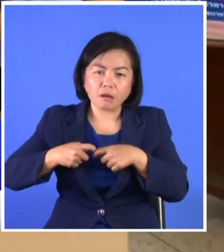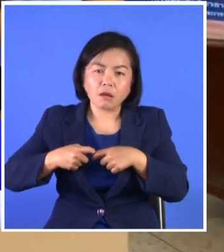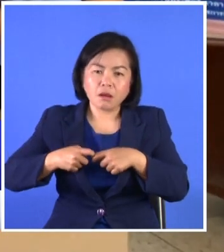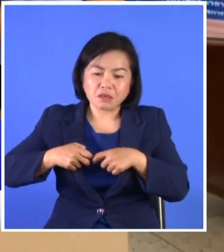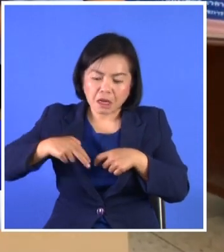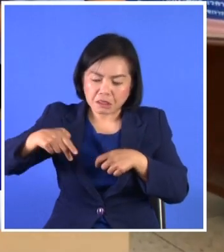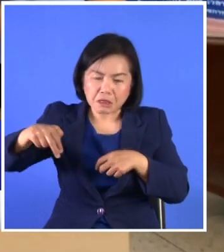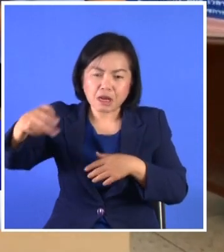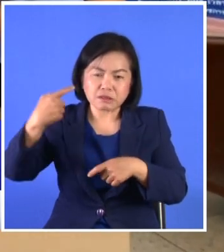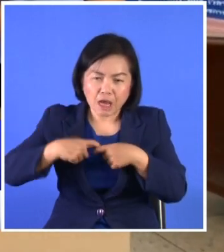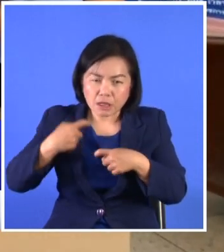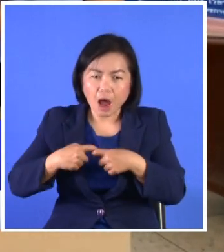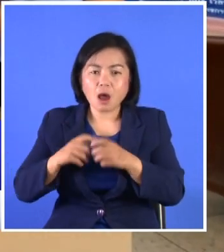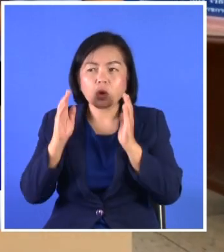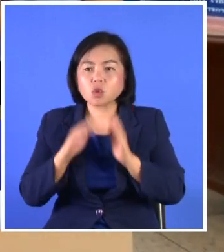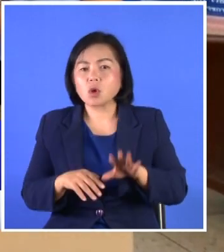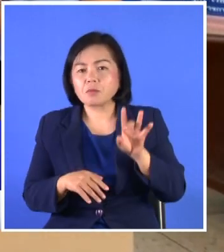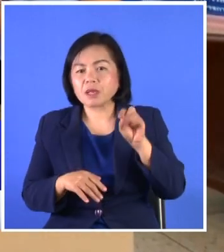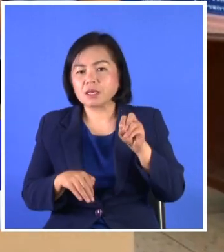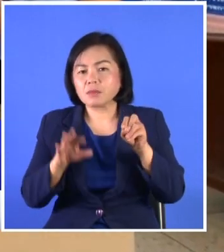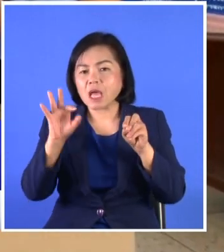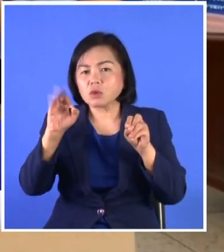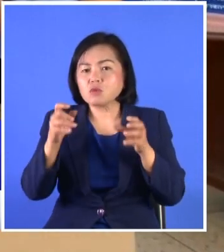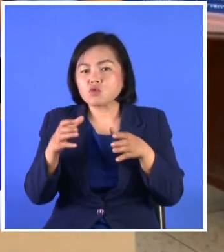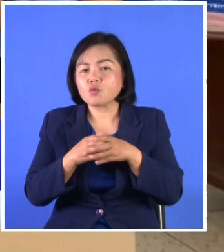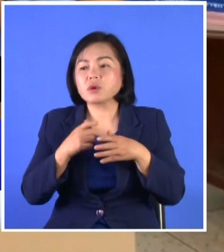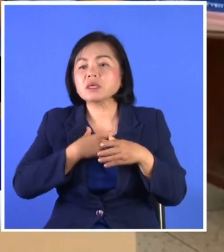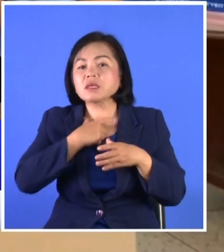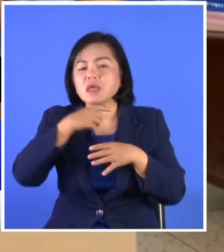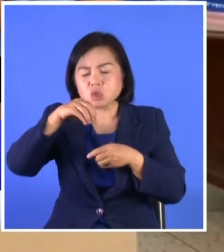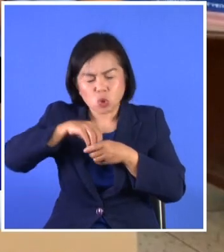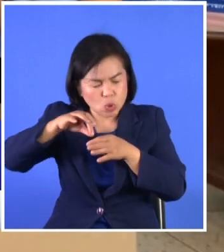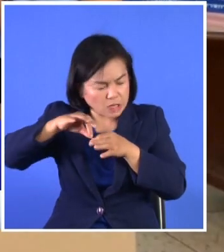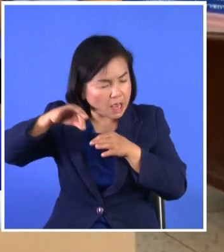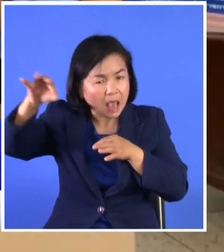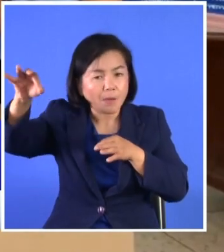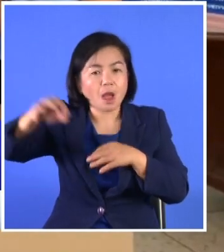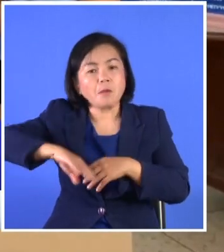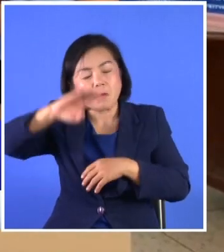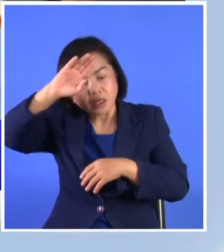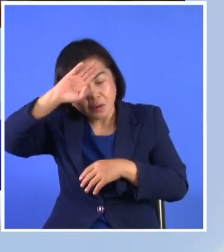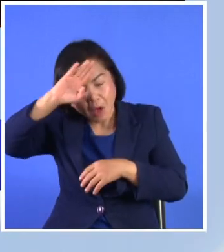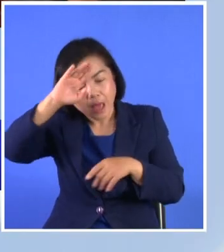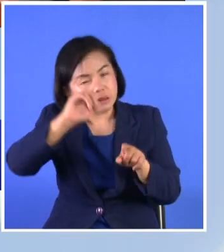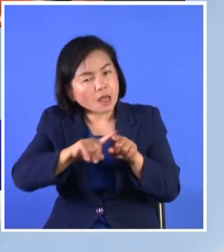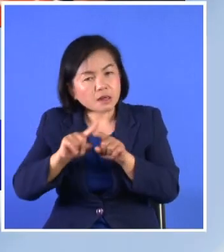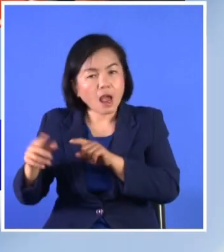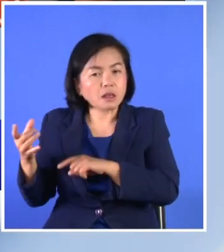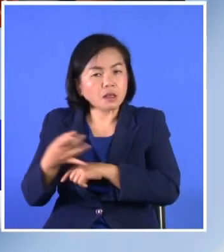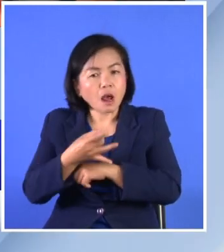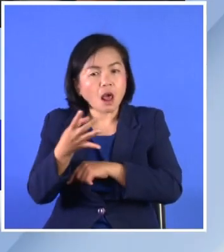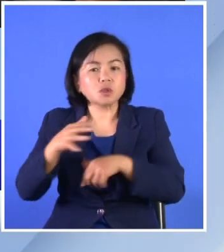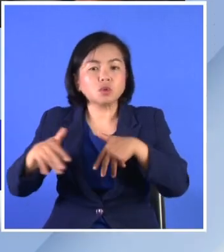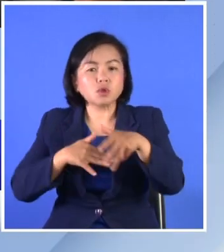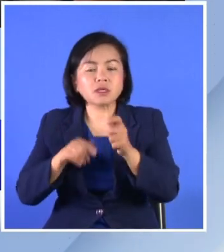ยละ 80-90 เนี่ยเป็นกลุ่มชาติพันธุ์ที่อยู่ในพื้นที่ห่างไกลค่ะโรคการเจ็บป่วยหลักๆของพื้นที่อำเภอแม่ลา